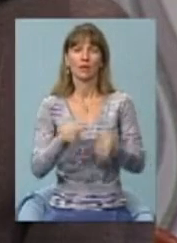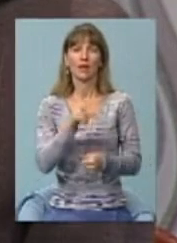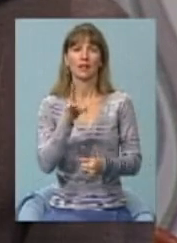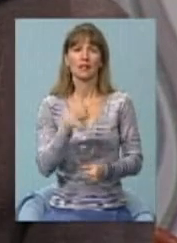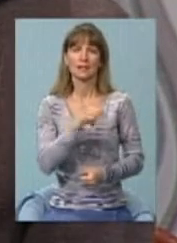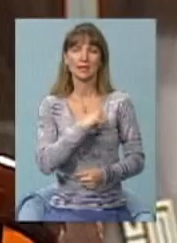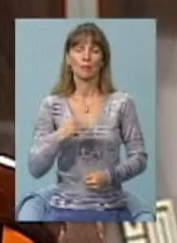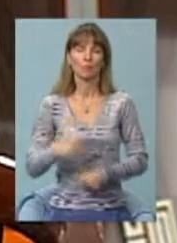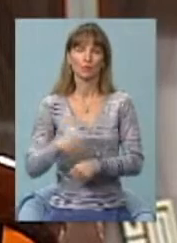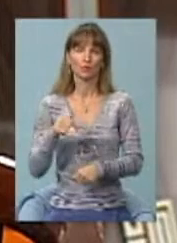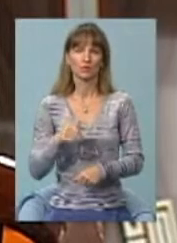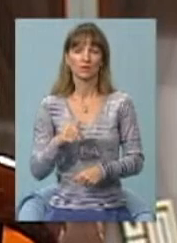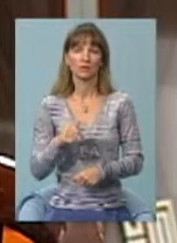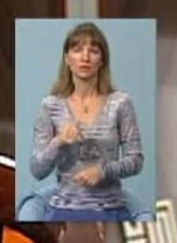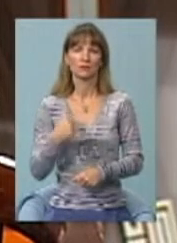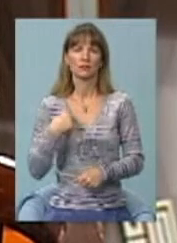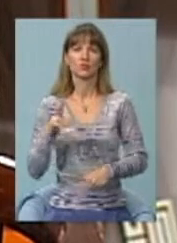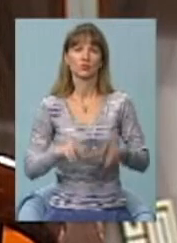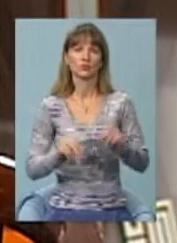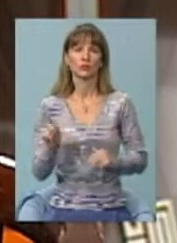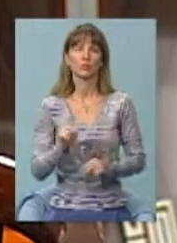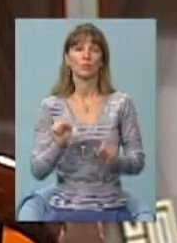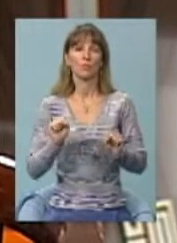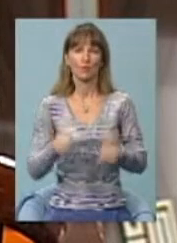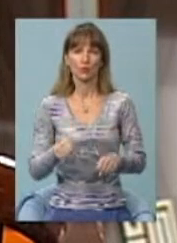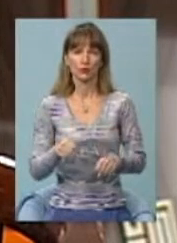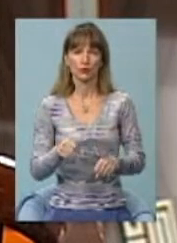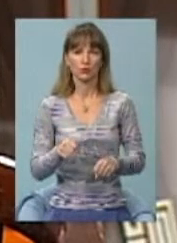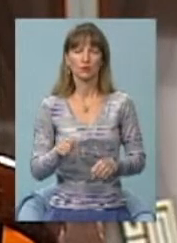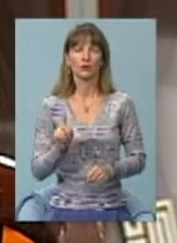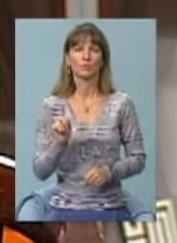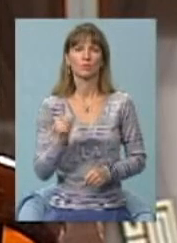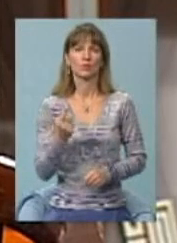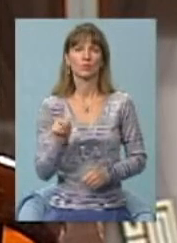самопочуття? Ну, я вважаю, що можна,